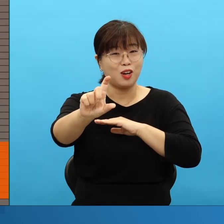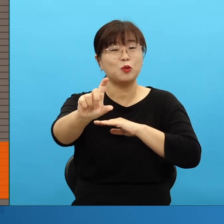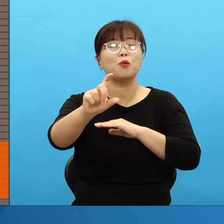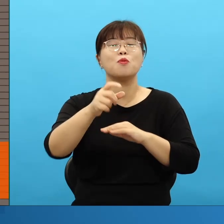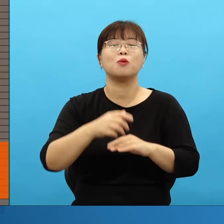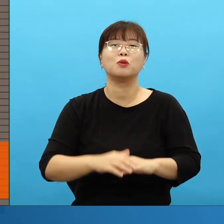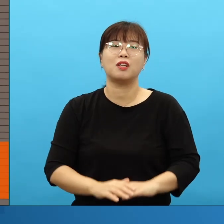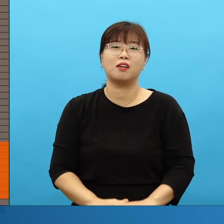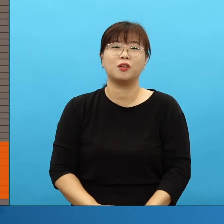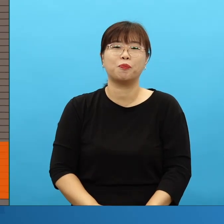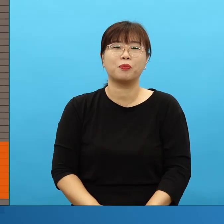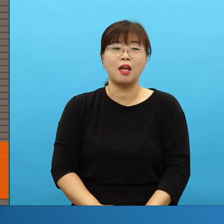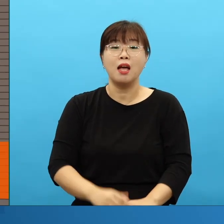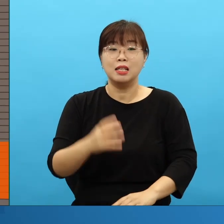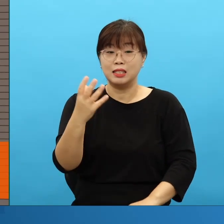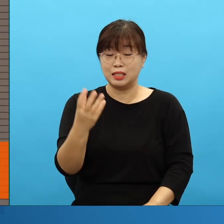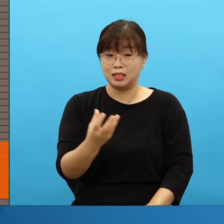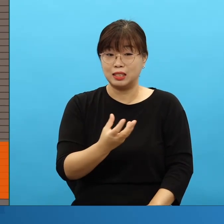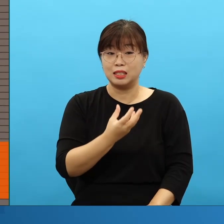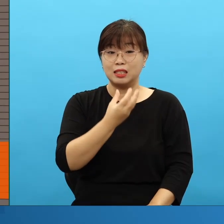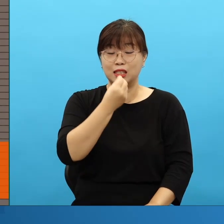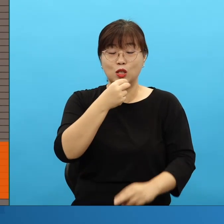시온성과 같은 교회